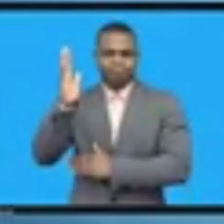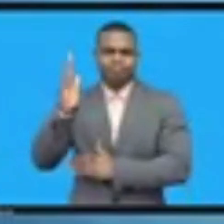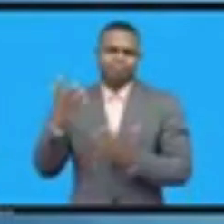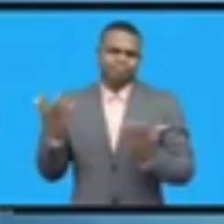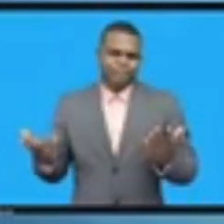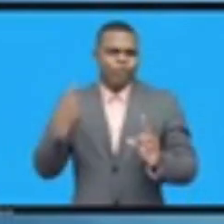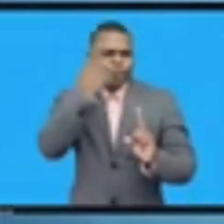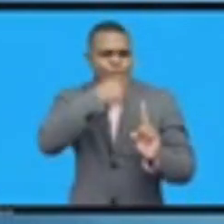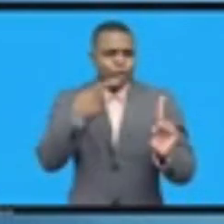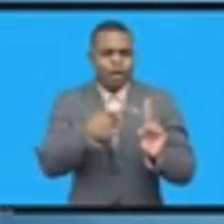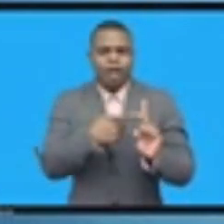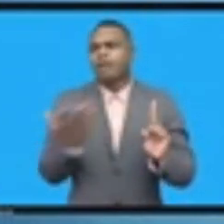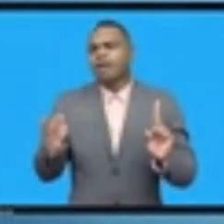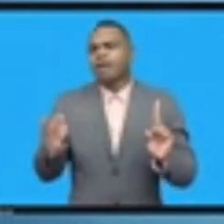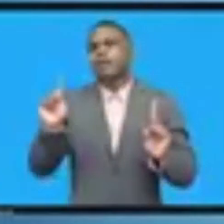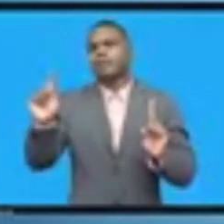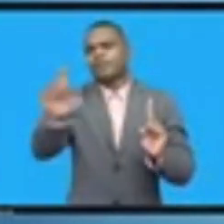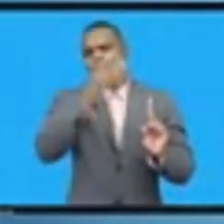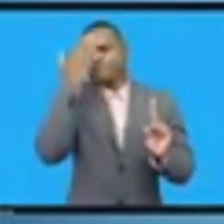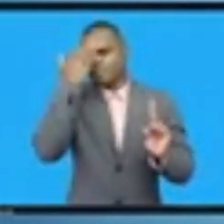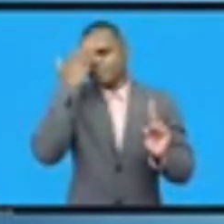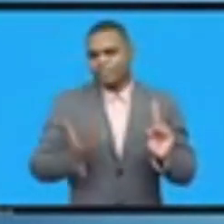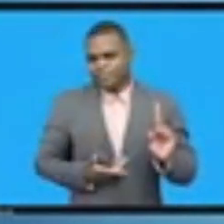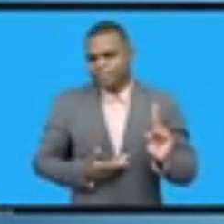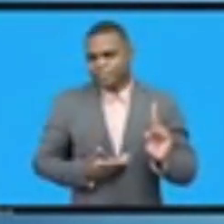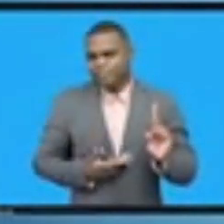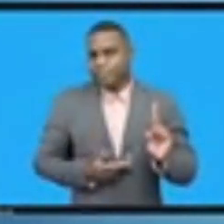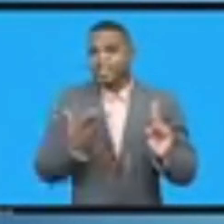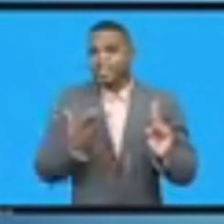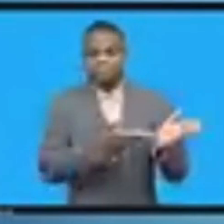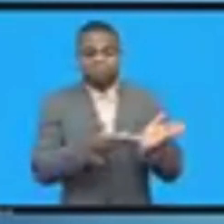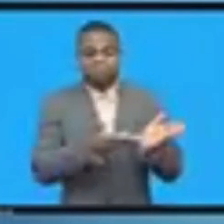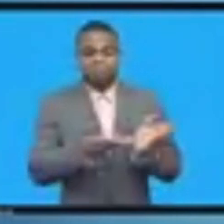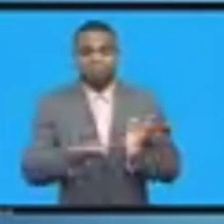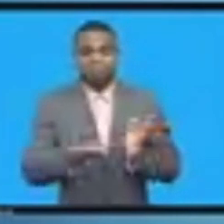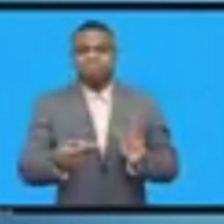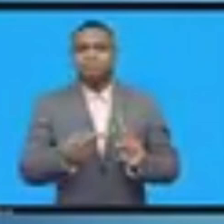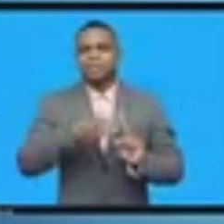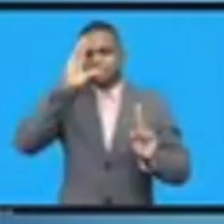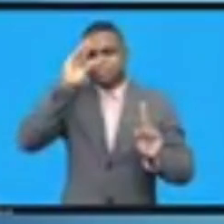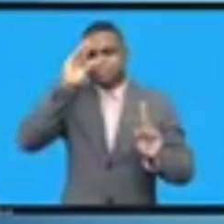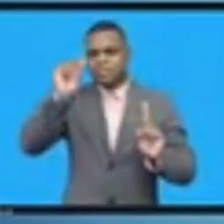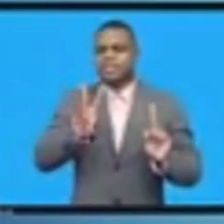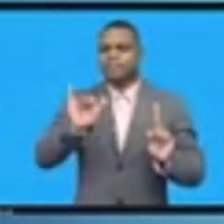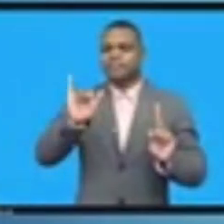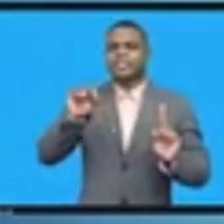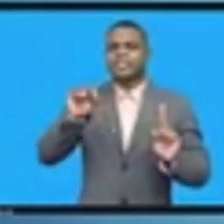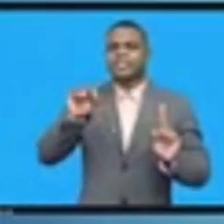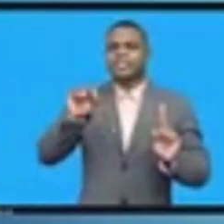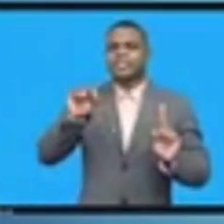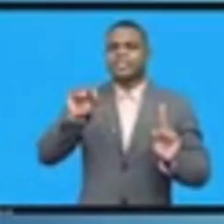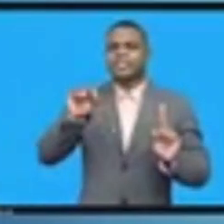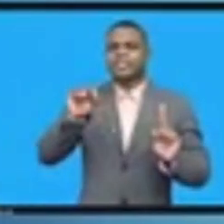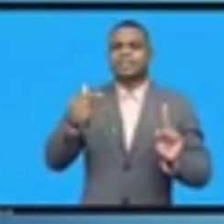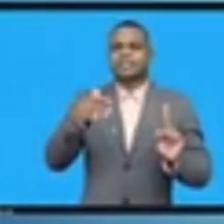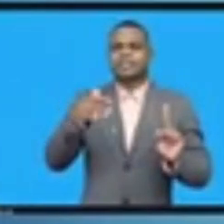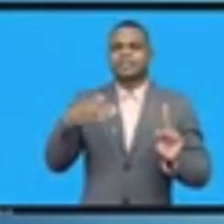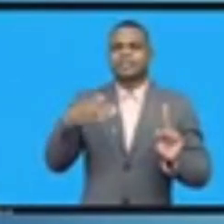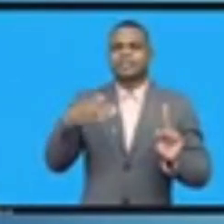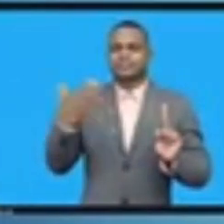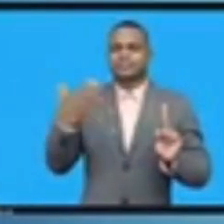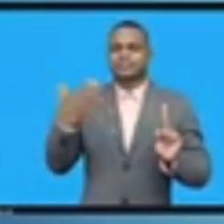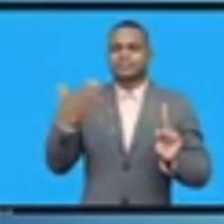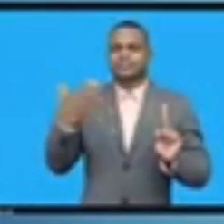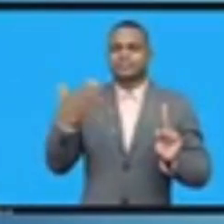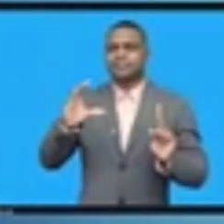Windsurf， 是我们的专家组的成员的主席，他还是谷歌副总裁兼首席互联网